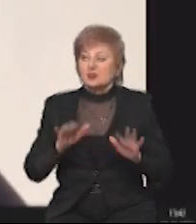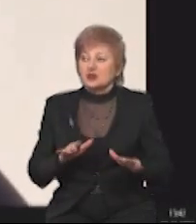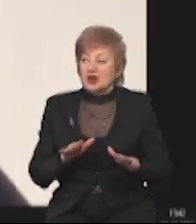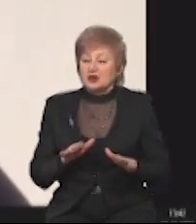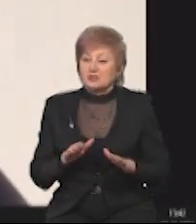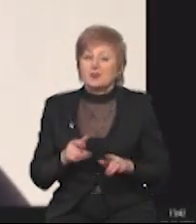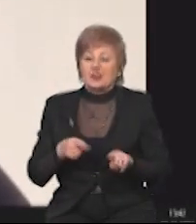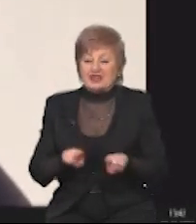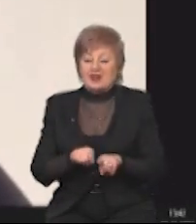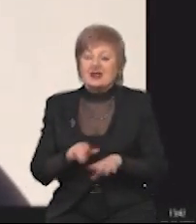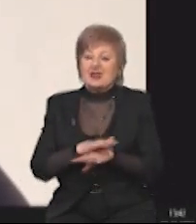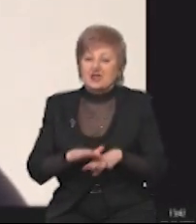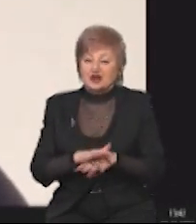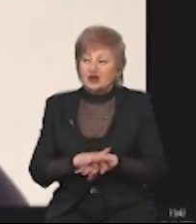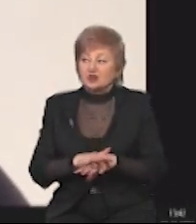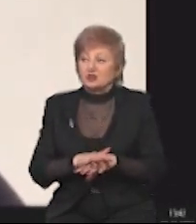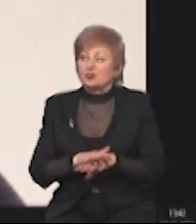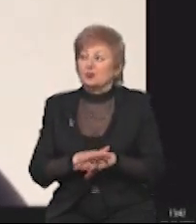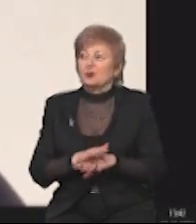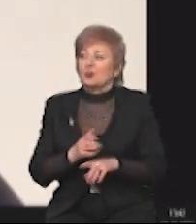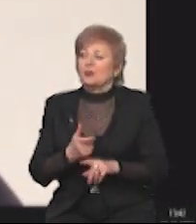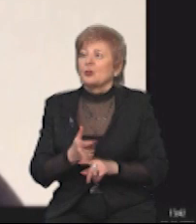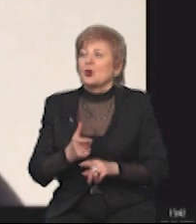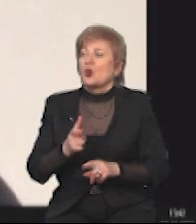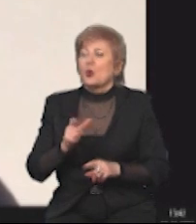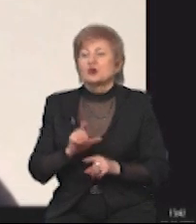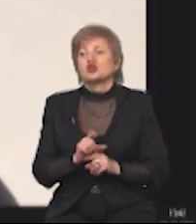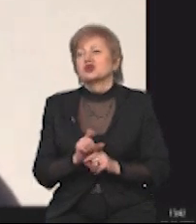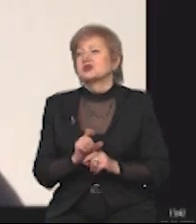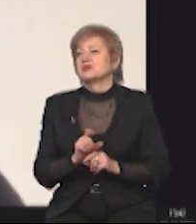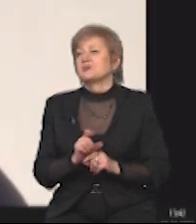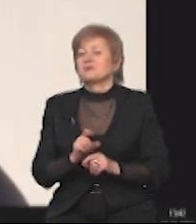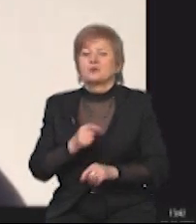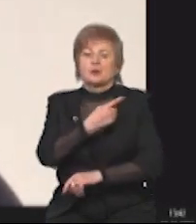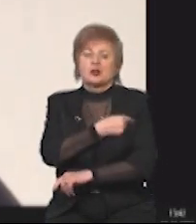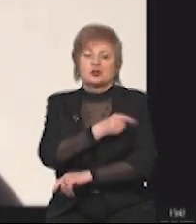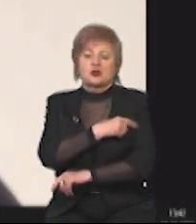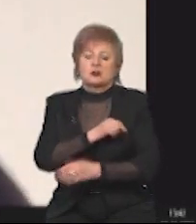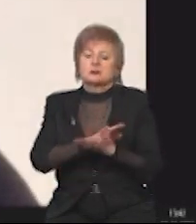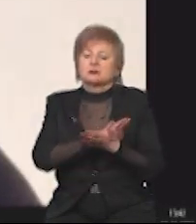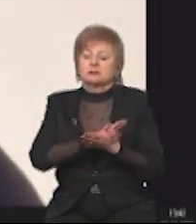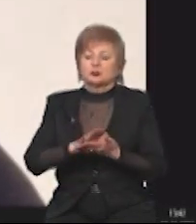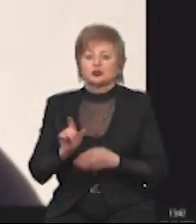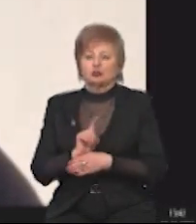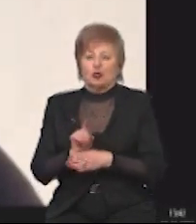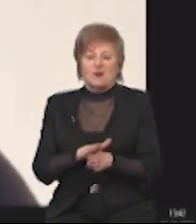рынки очень легко, на этих рынках очень легко выдерживать санитарные карантинные нормы.